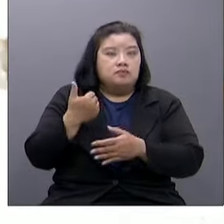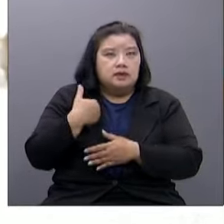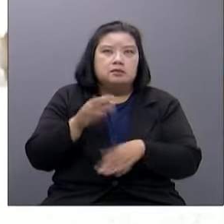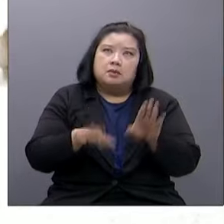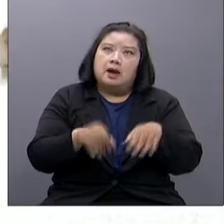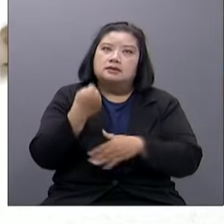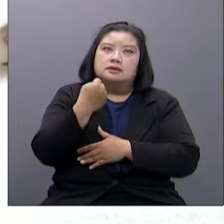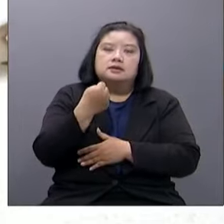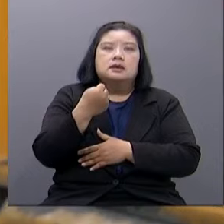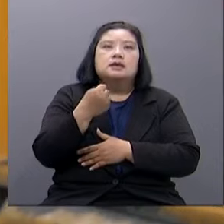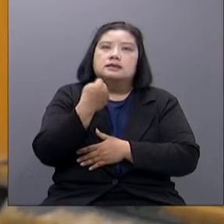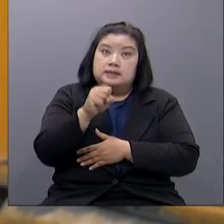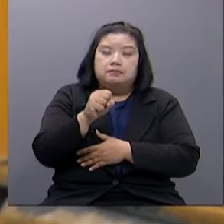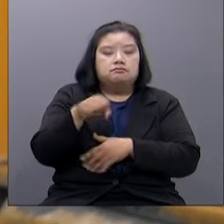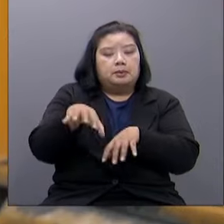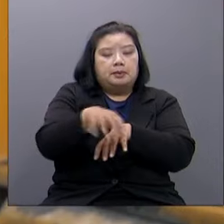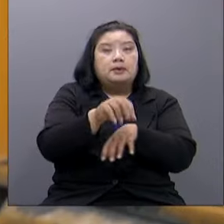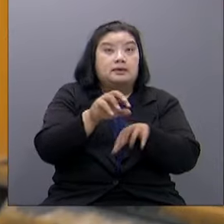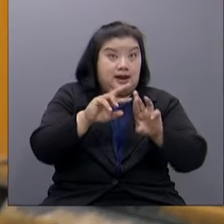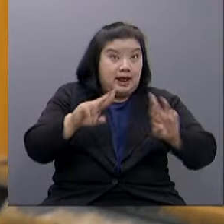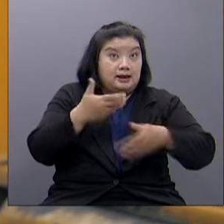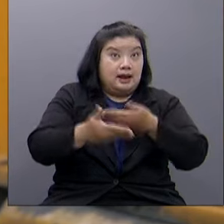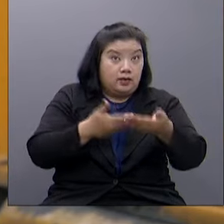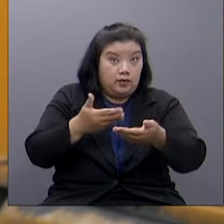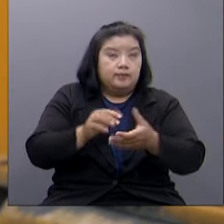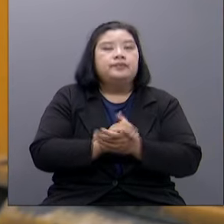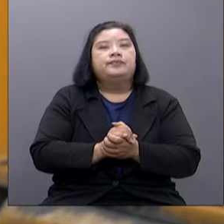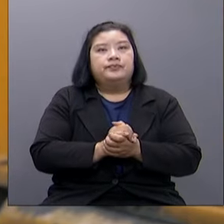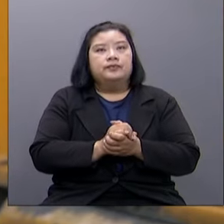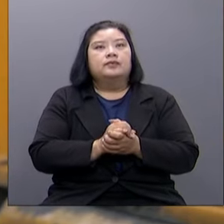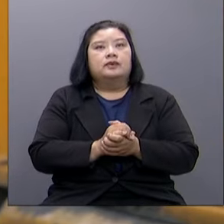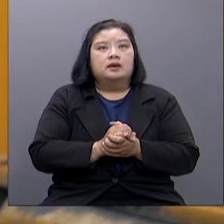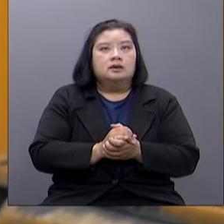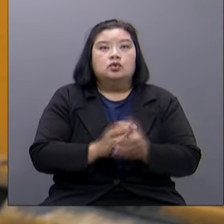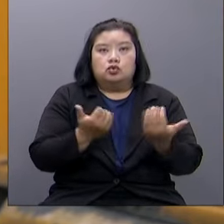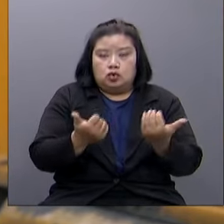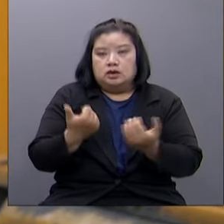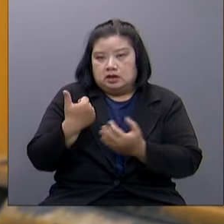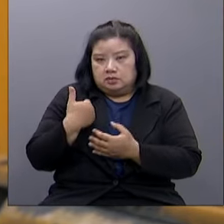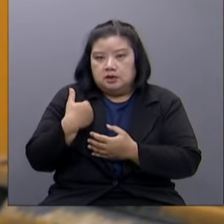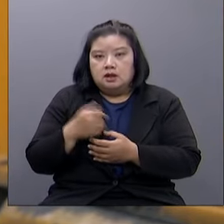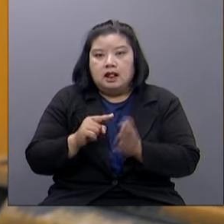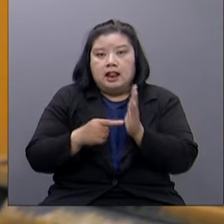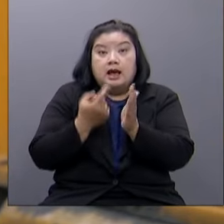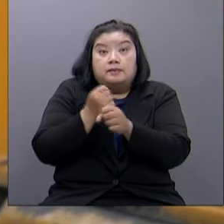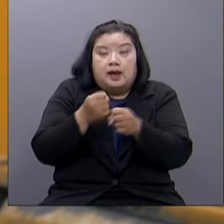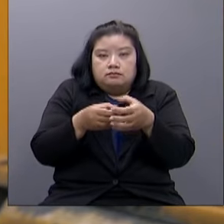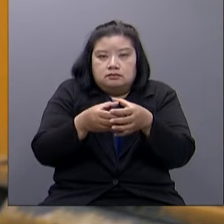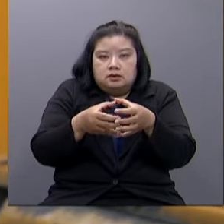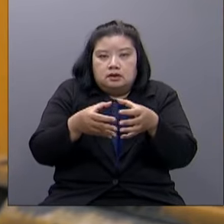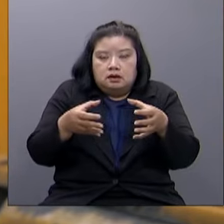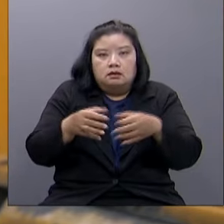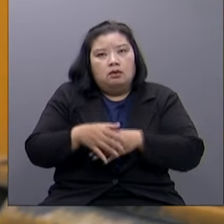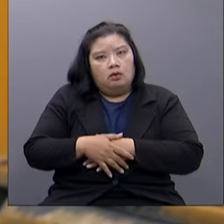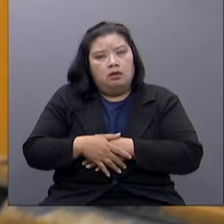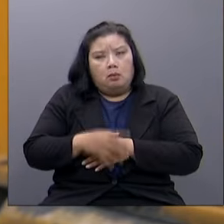ร้านนะคะทั้งนี้ทั้งนั้นเนี่ยการที่เราทำงานในกลุ่มน้อยเราจะเริ่มเห็นว่าเรายังมีจุดอ่อน